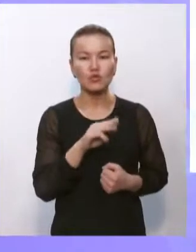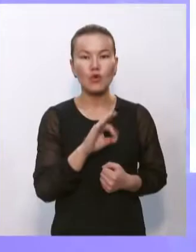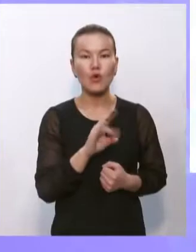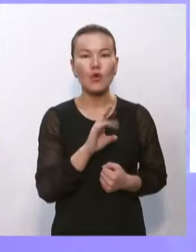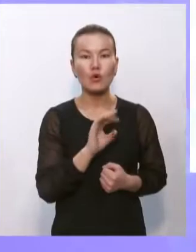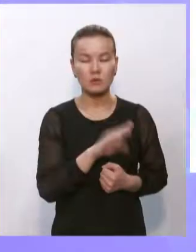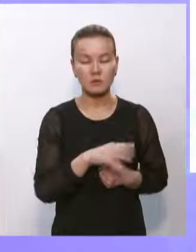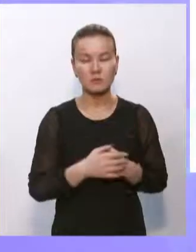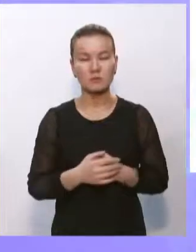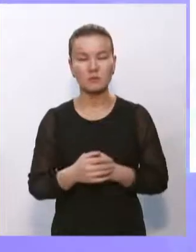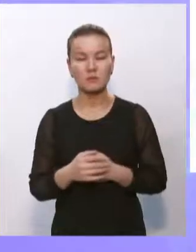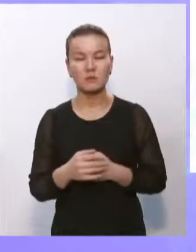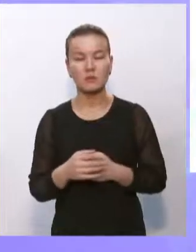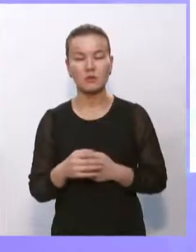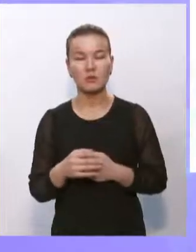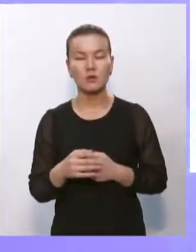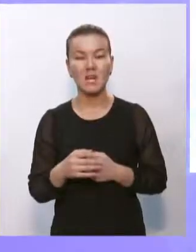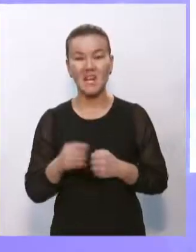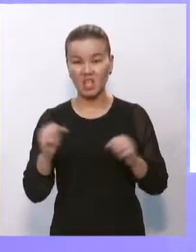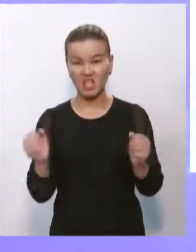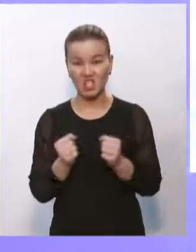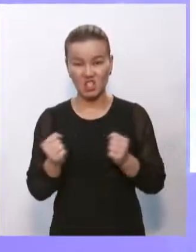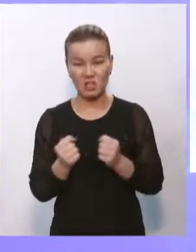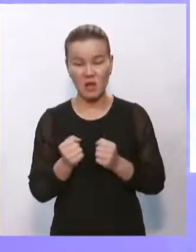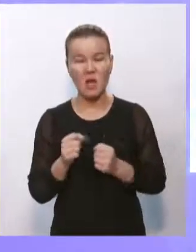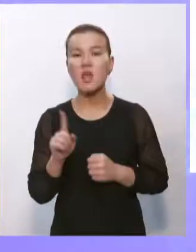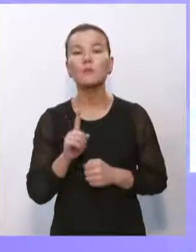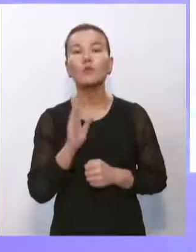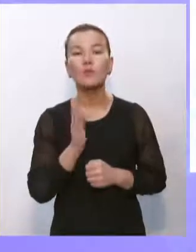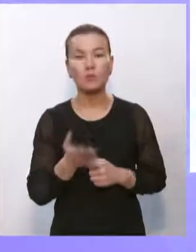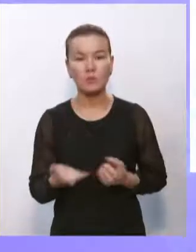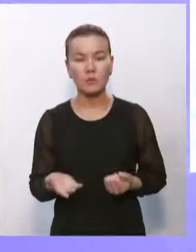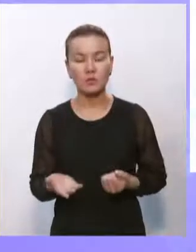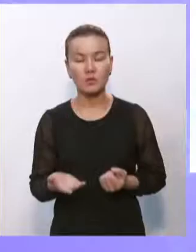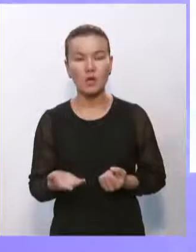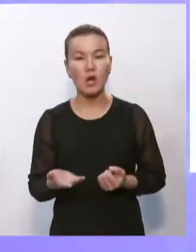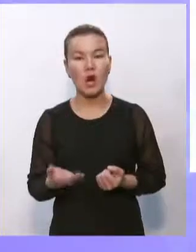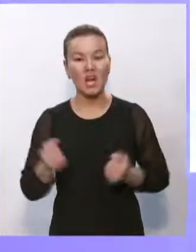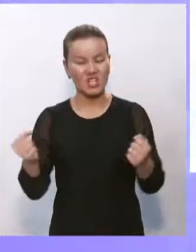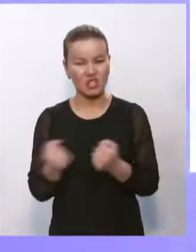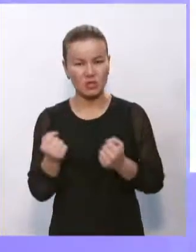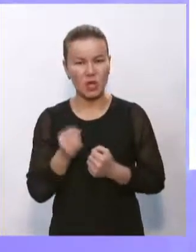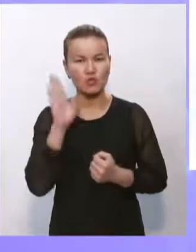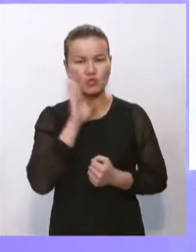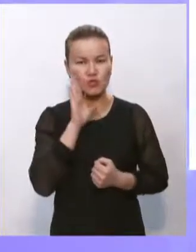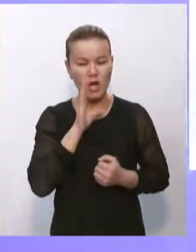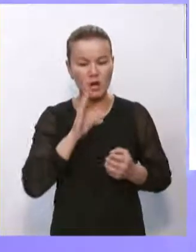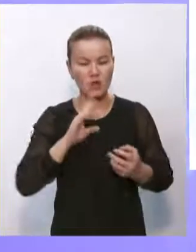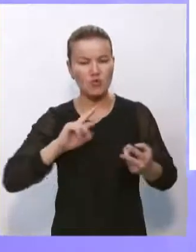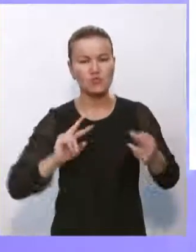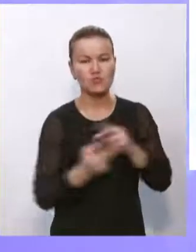Суулар тоңот. Кышында эмне болот? Кышында суулар тоңот.